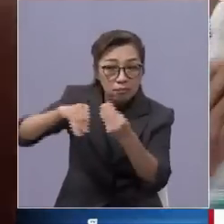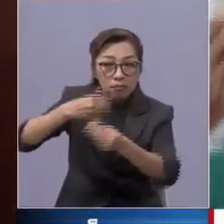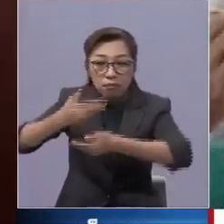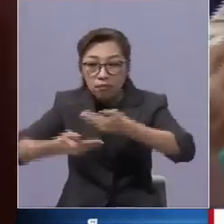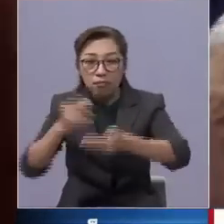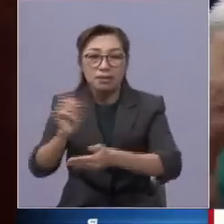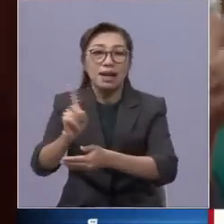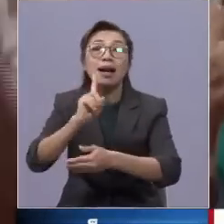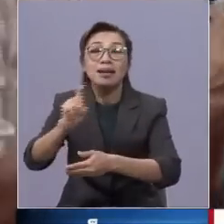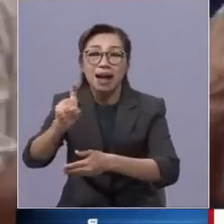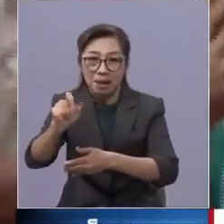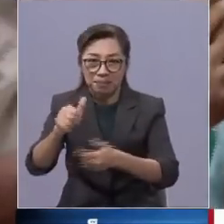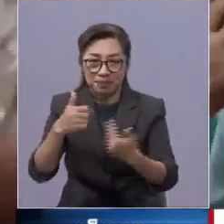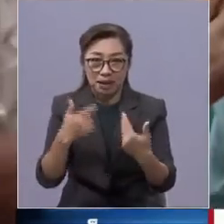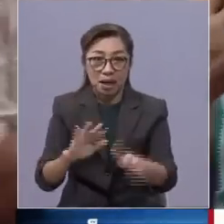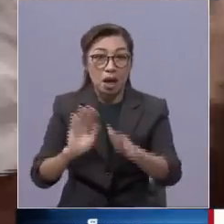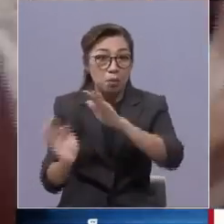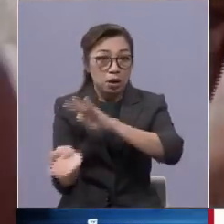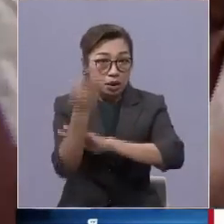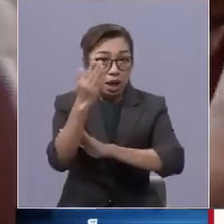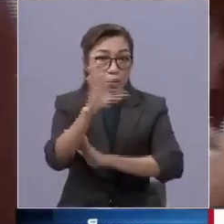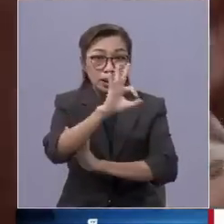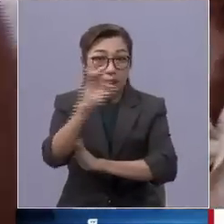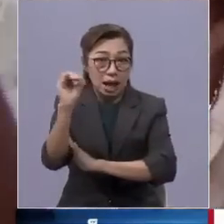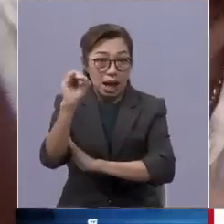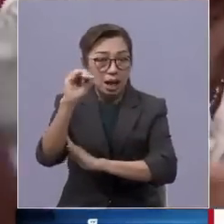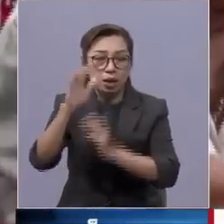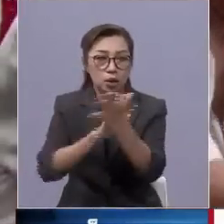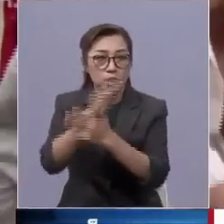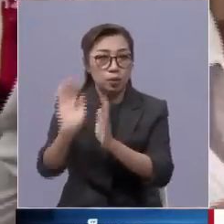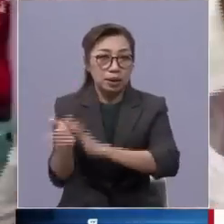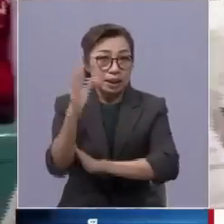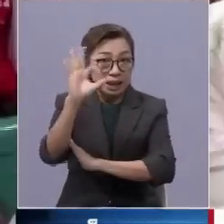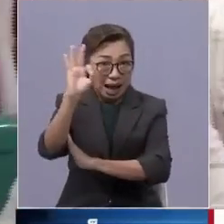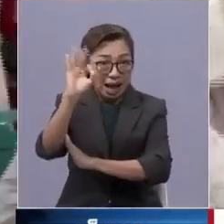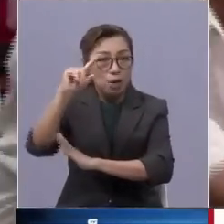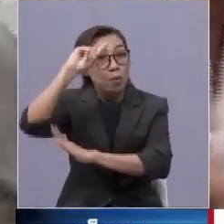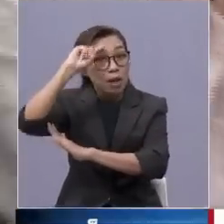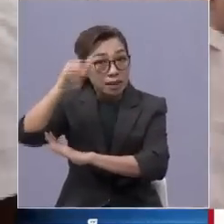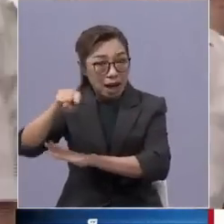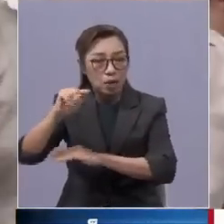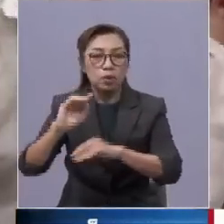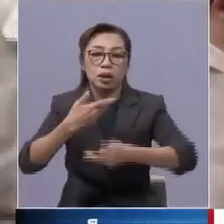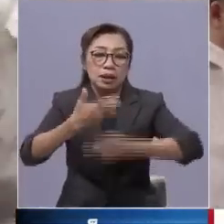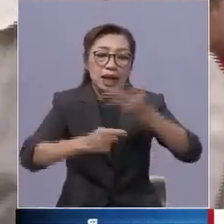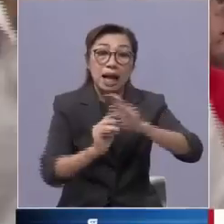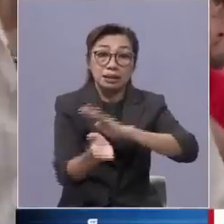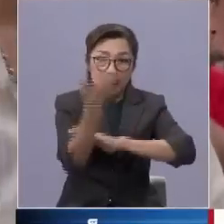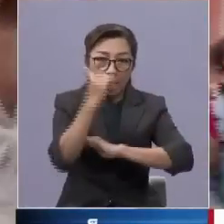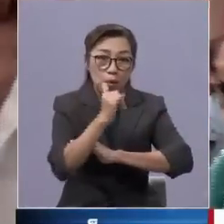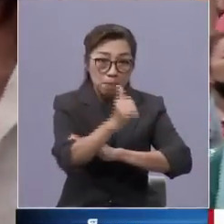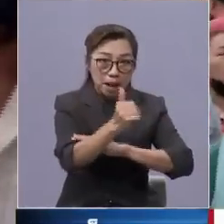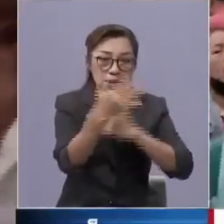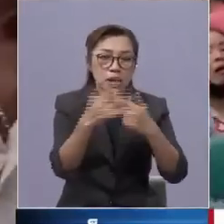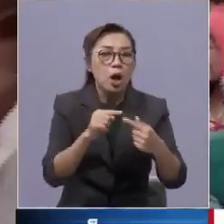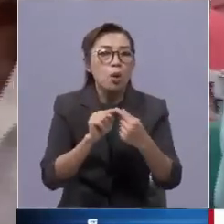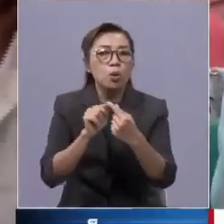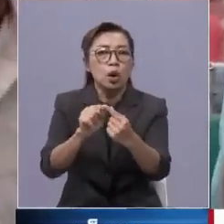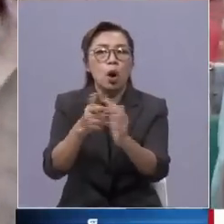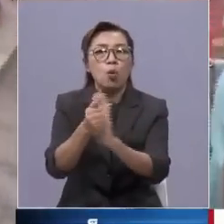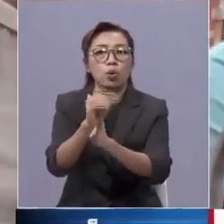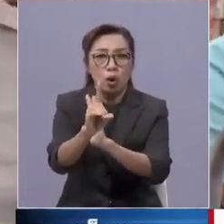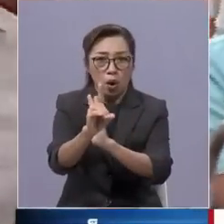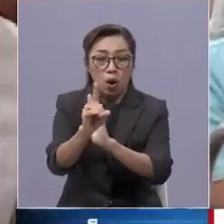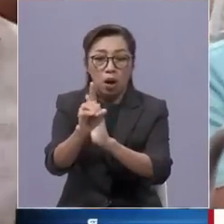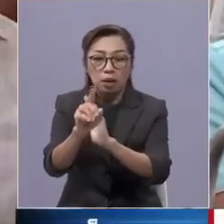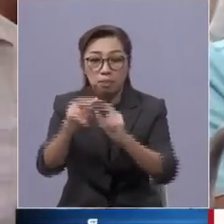งเนี่ยนะครับส่วนวันรุ่งขึ้นครับวันที่9วันเสาร์นะนายกจะไปตลาดเช้าด้วยแล้วก็จะไปยังอุดรธานีแล้วก็เดินทาง